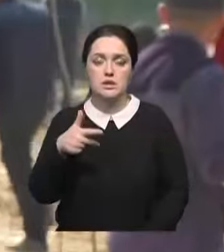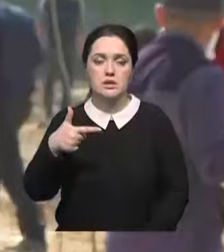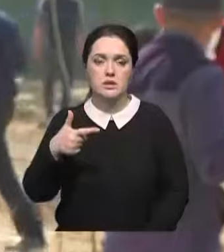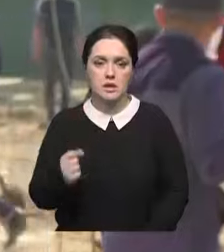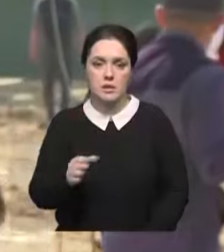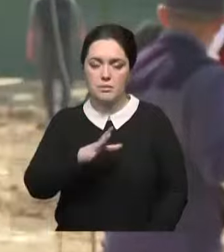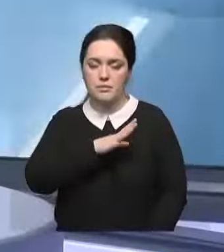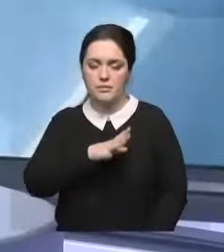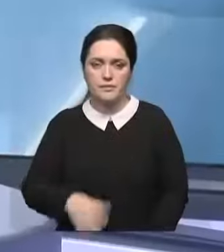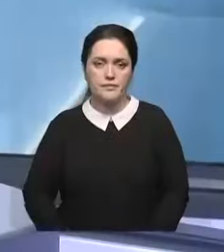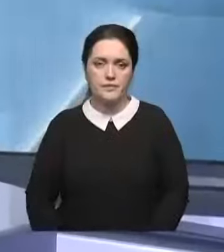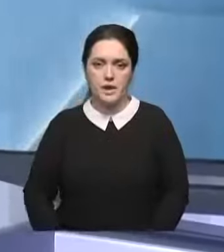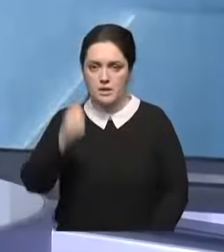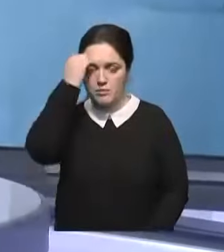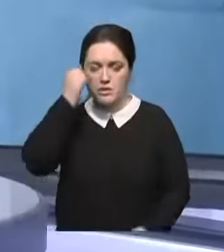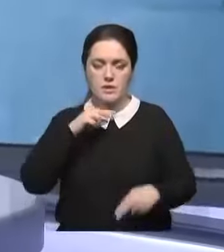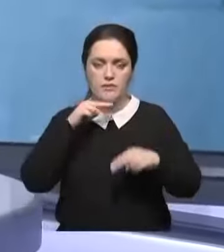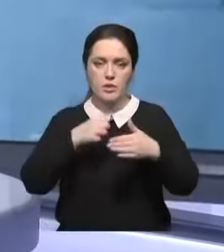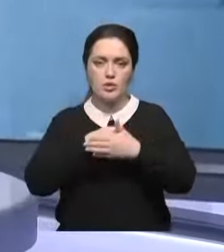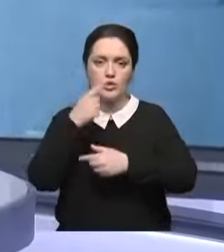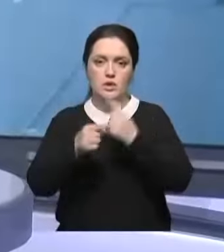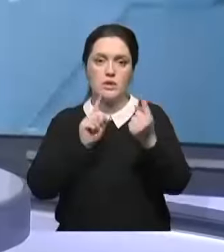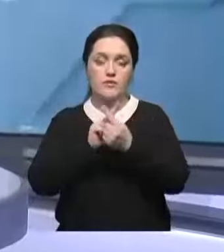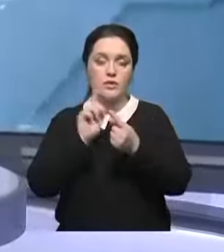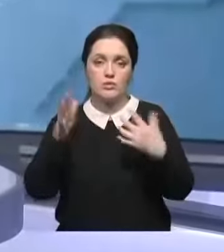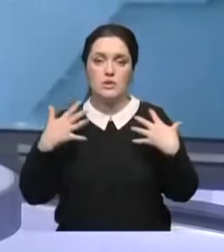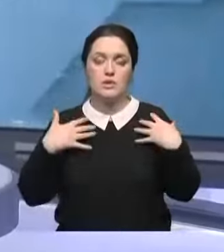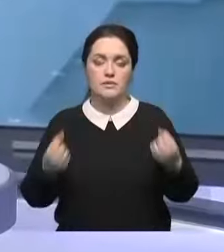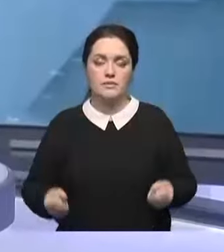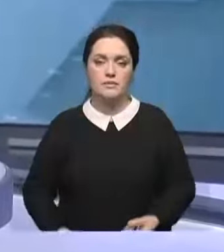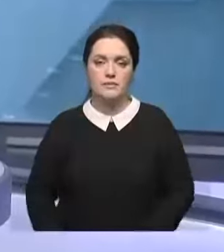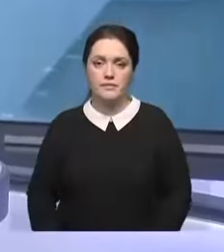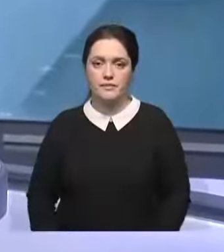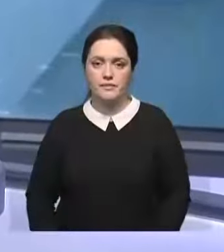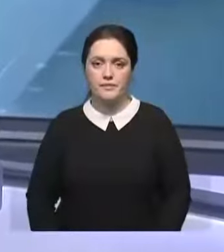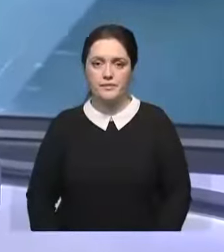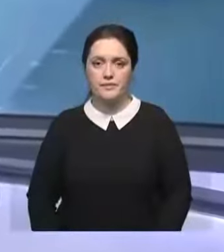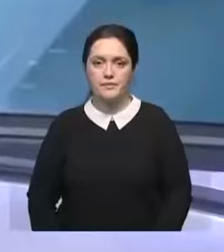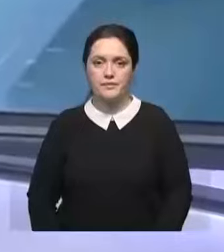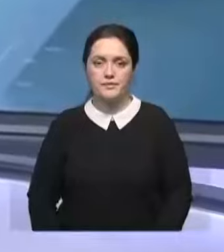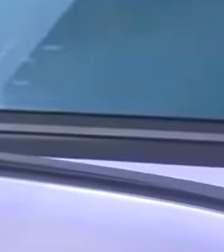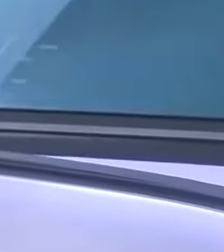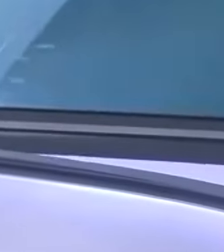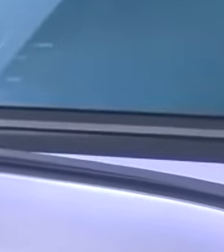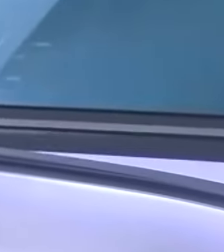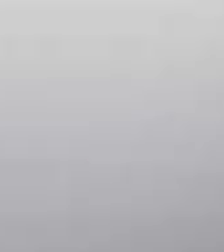На этом наш выпуск завершен. Спасибо, что были с нами. Всего доброго.